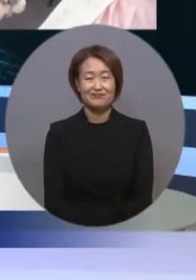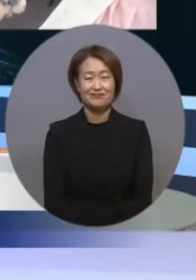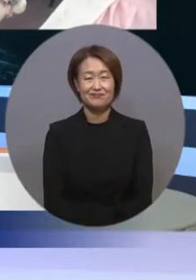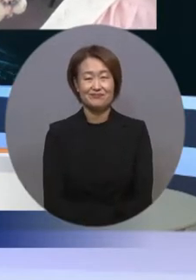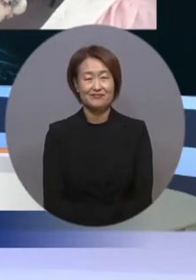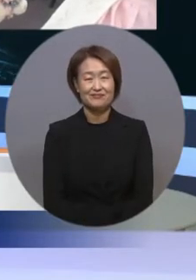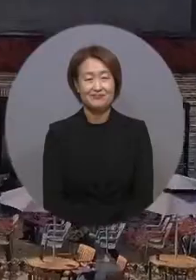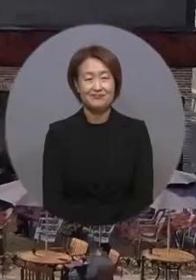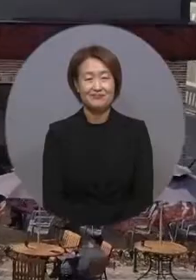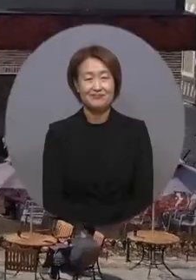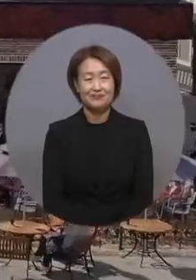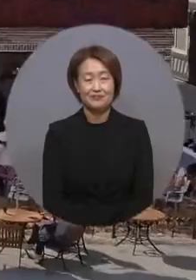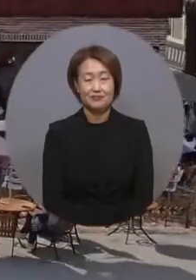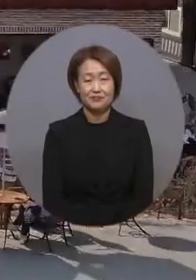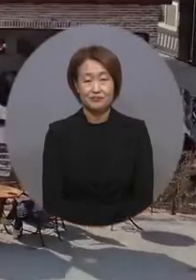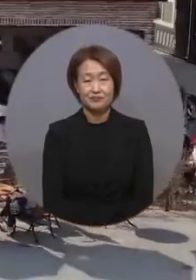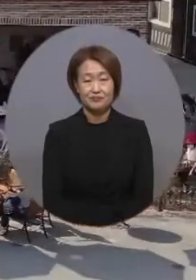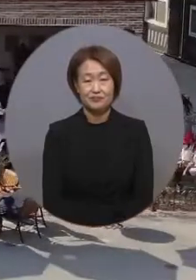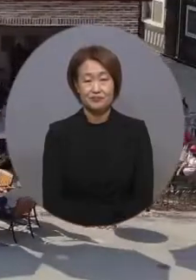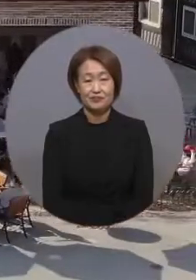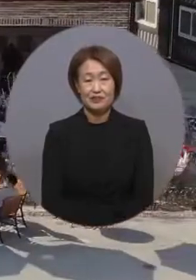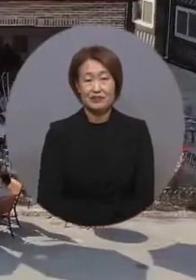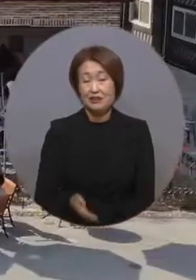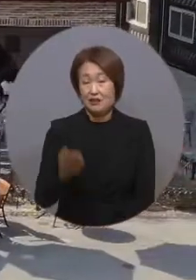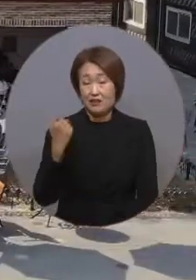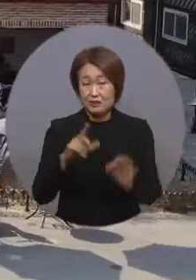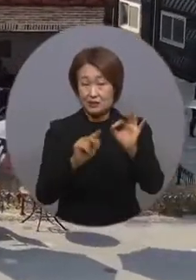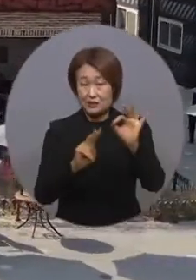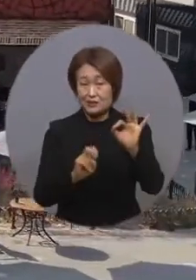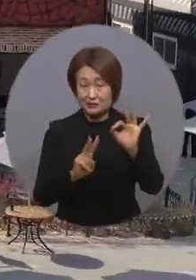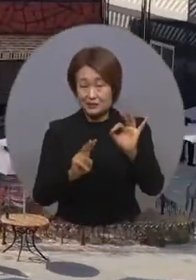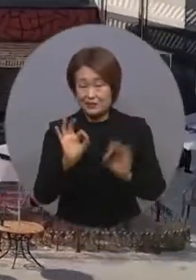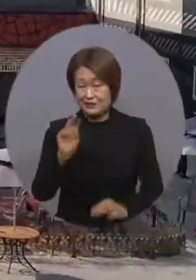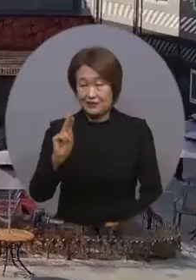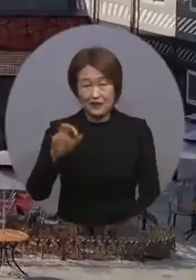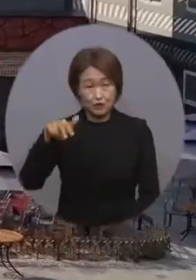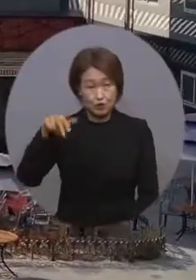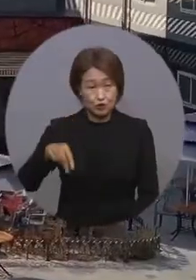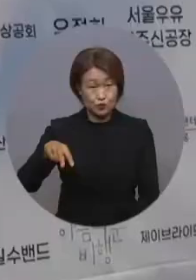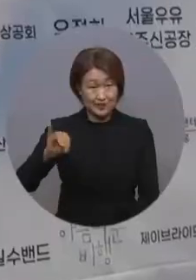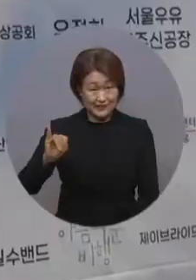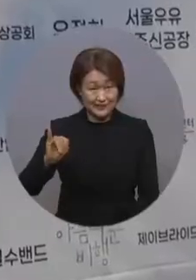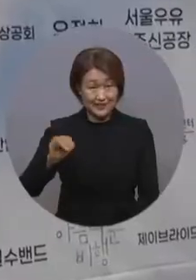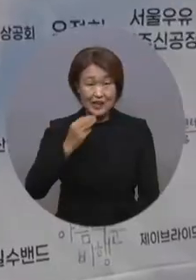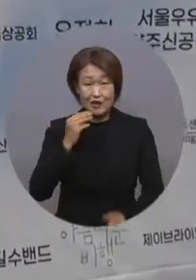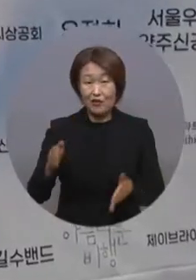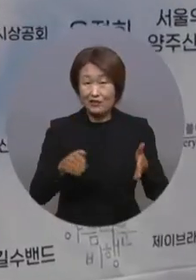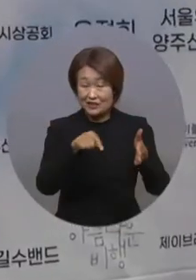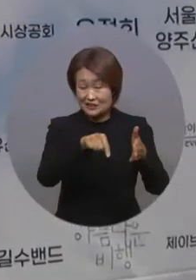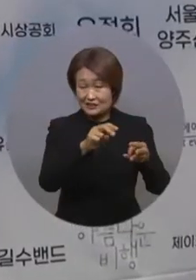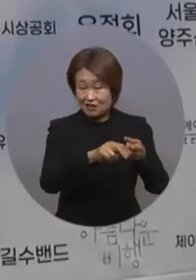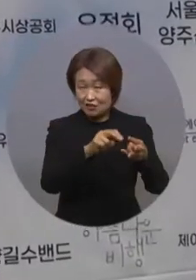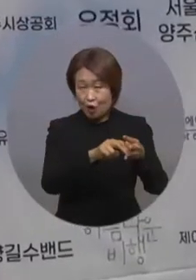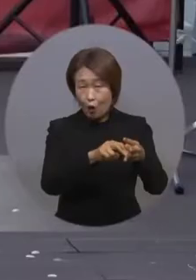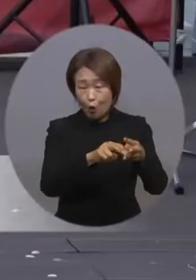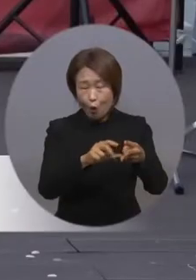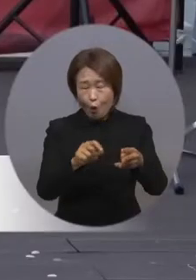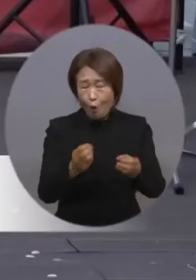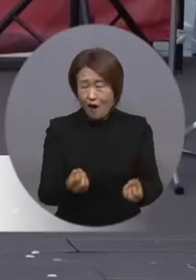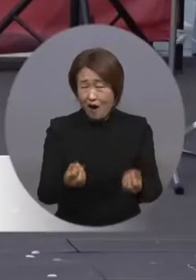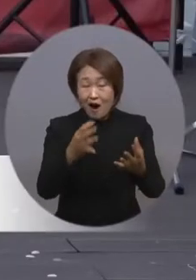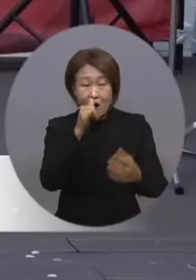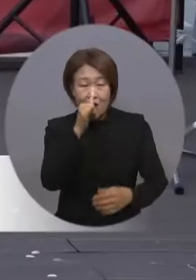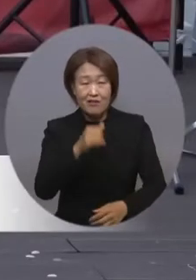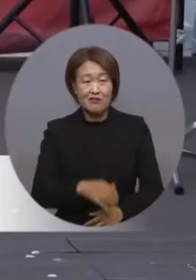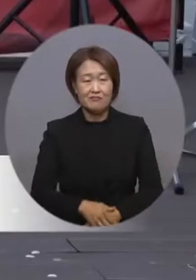다녀왔습니다. 지난 22일 양주시 남면 경기 에이블 아트센터에서는 특별한 결혼식이 진행되었습니다. 따뜻한